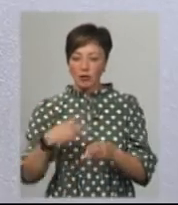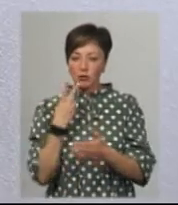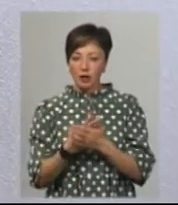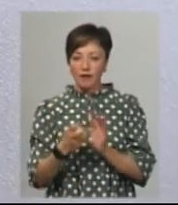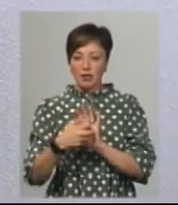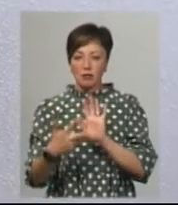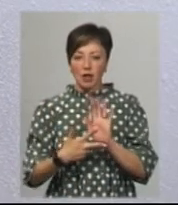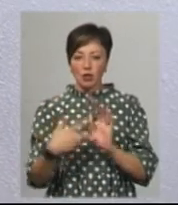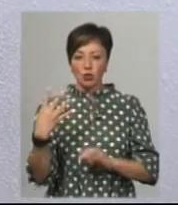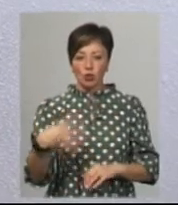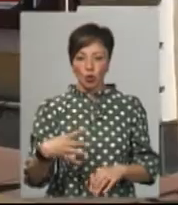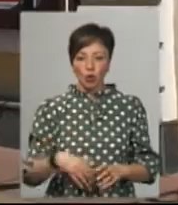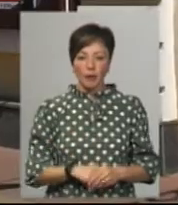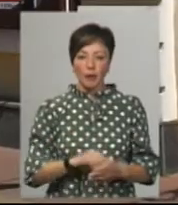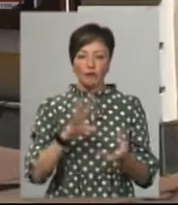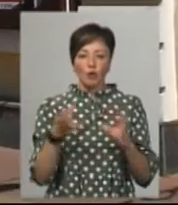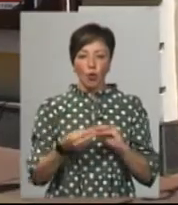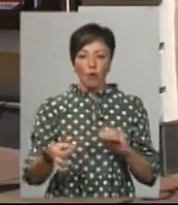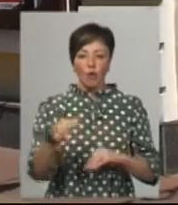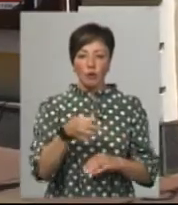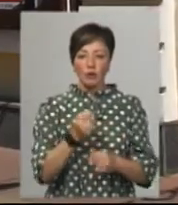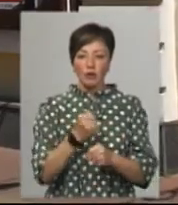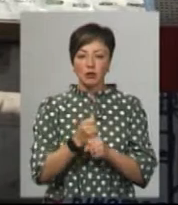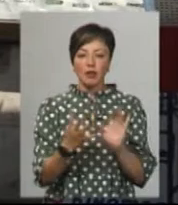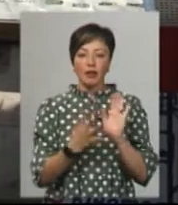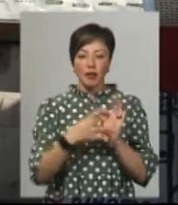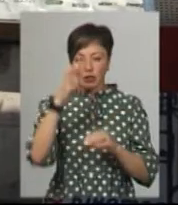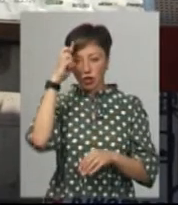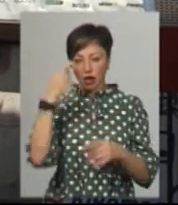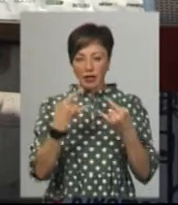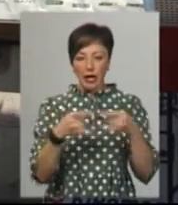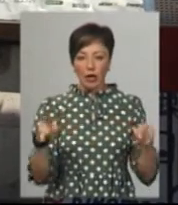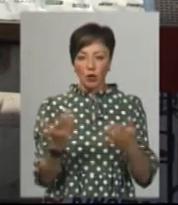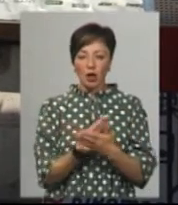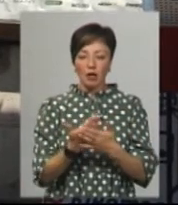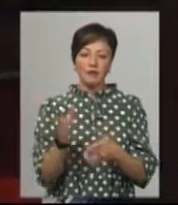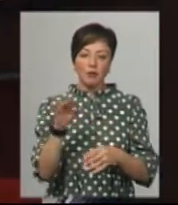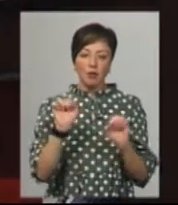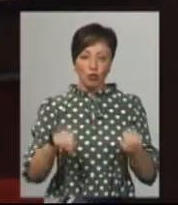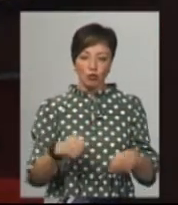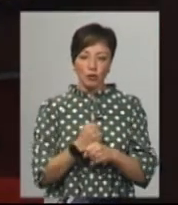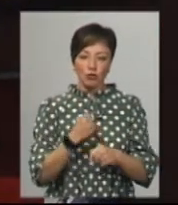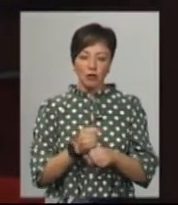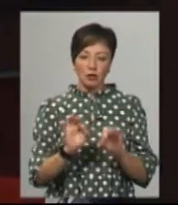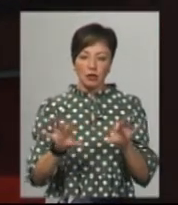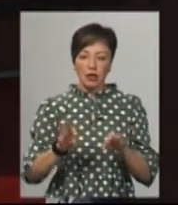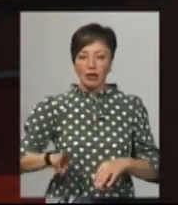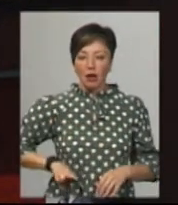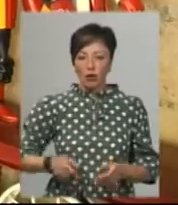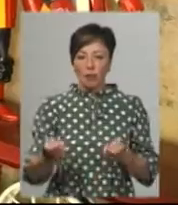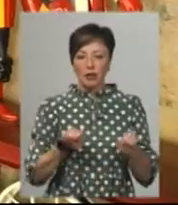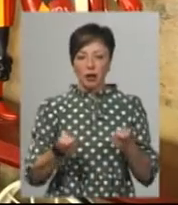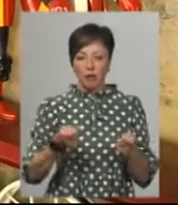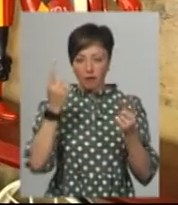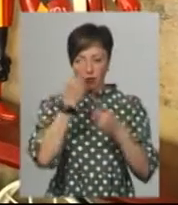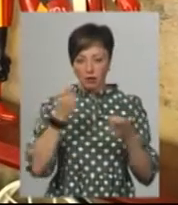демонструють о 18:40. Всього на Хмельниччині функціонують 9 державних кінотеатрів. Вони усі можуть працювати. Про це сказала директорка